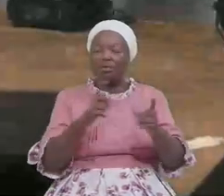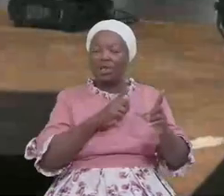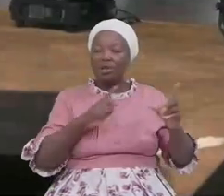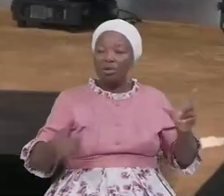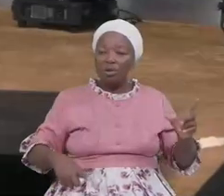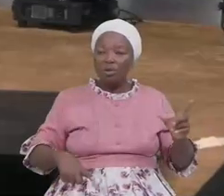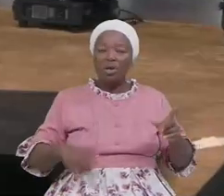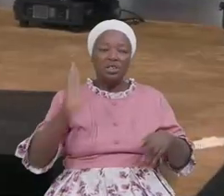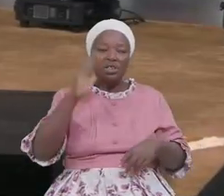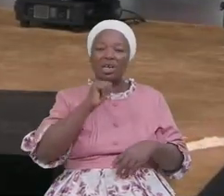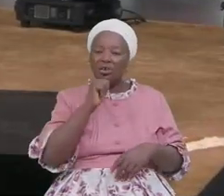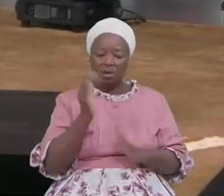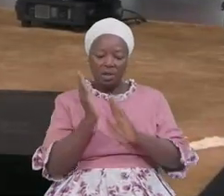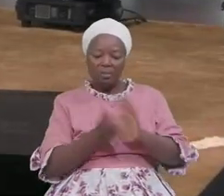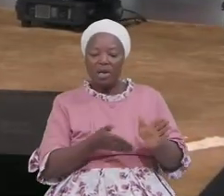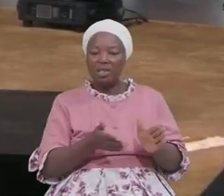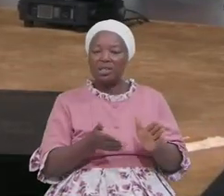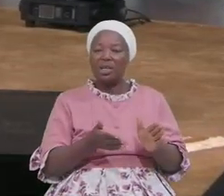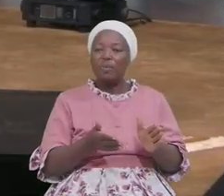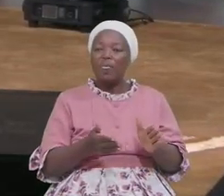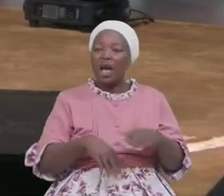ne s'éloigne point de ta bouche.